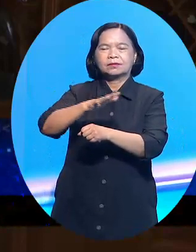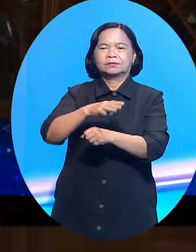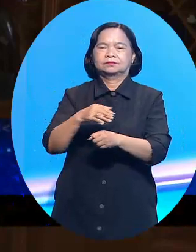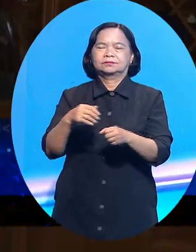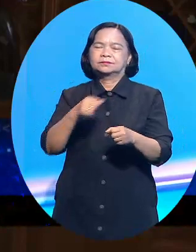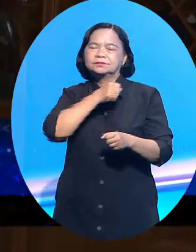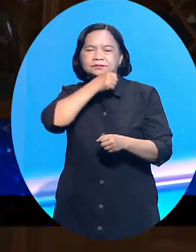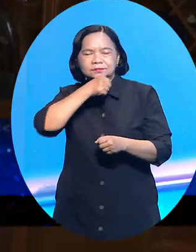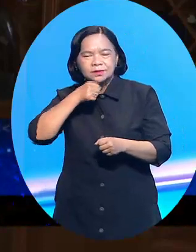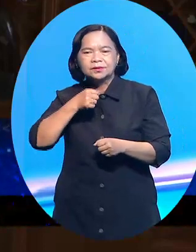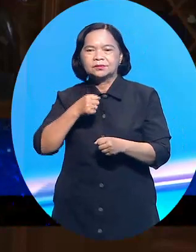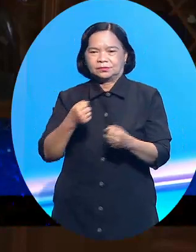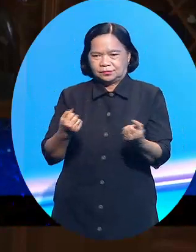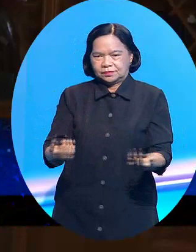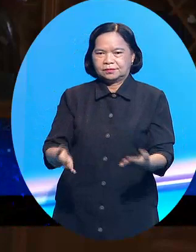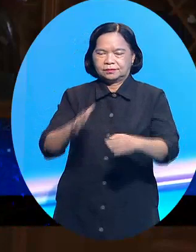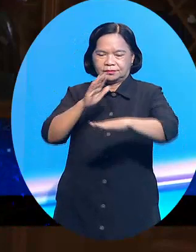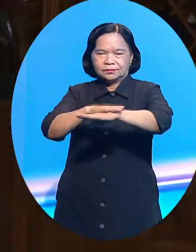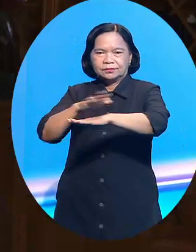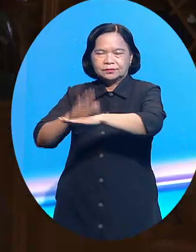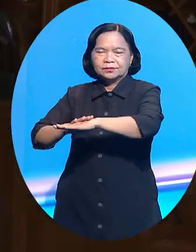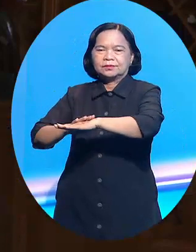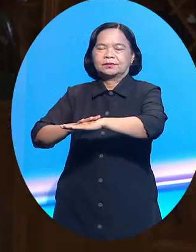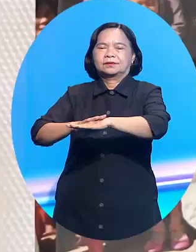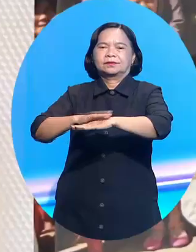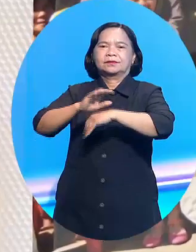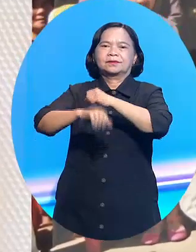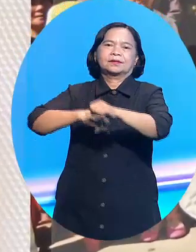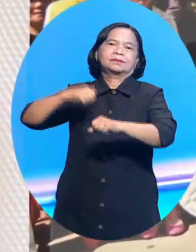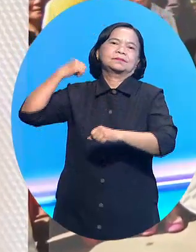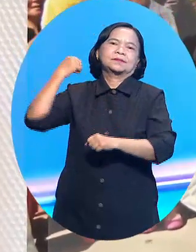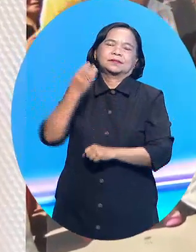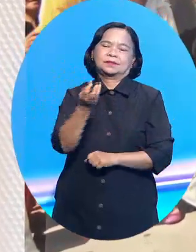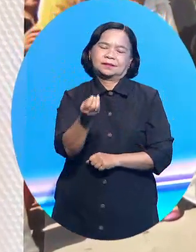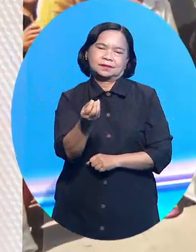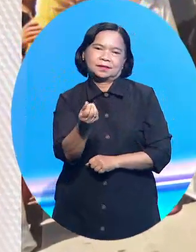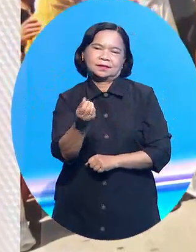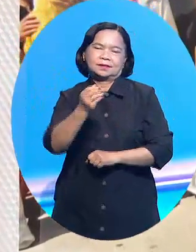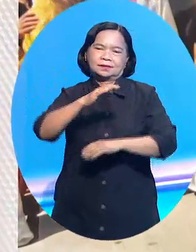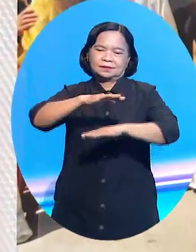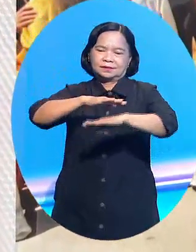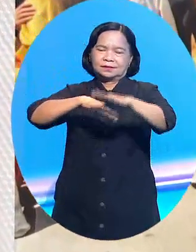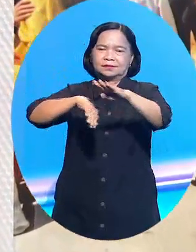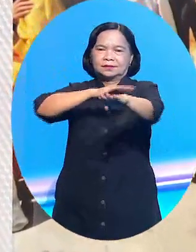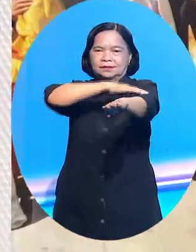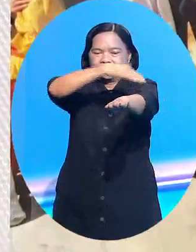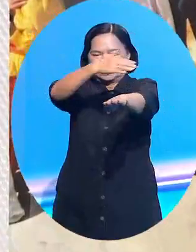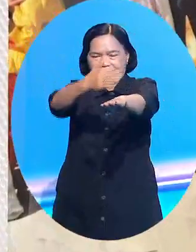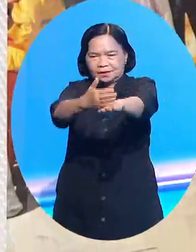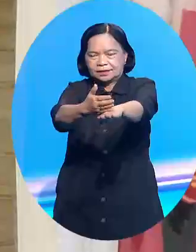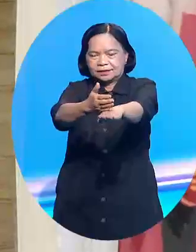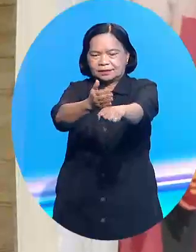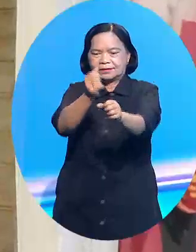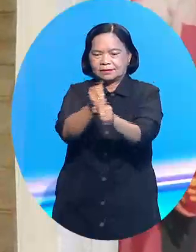động mạnh thường quân và những người đồng đội năm xưa, thì số tiền để mà xây cầu và đắp đường